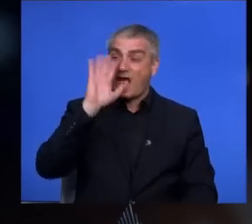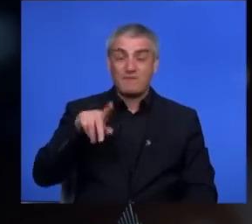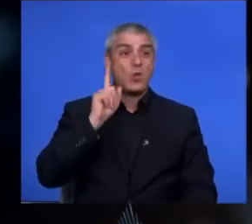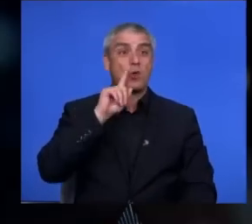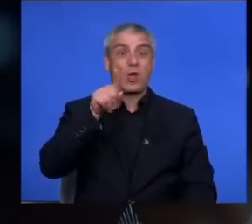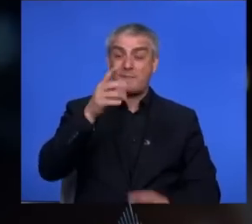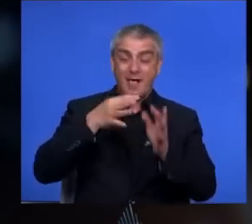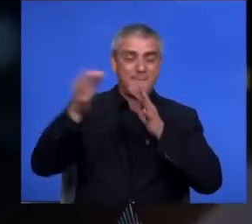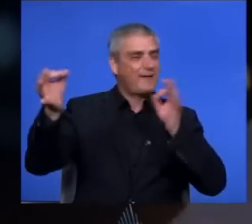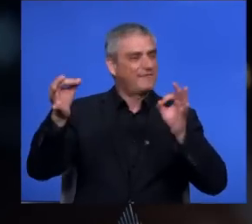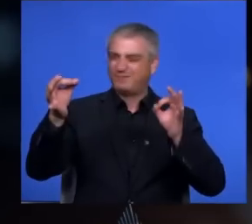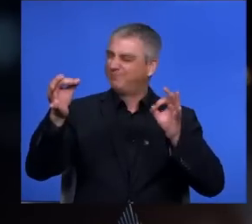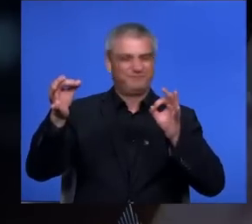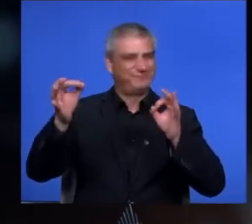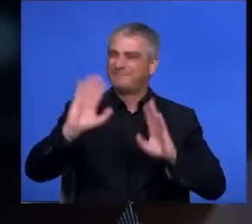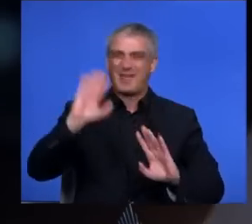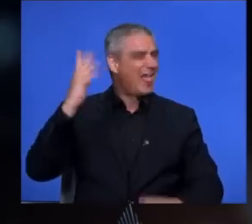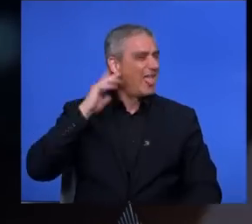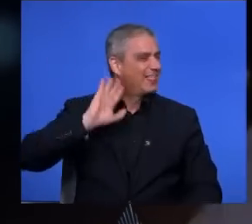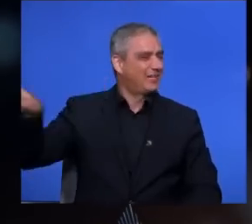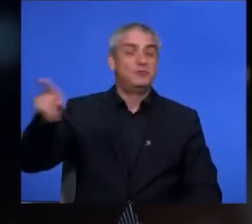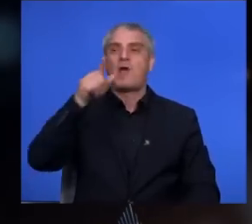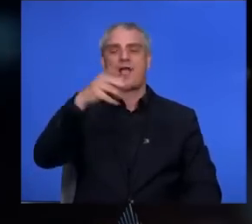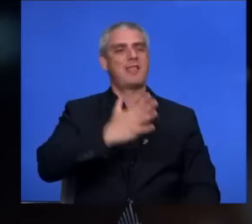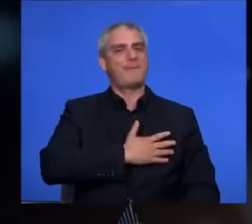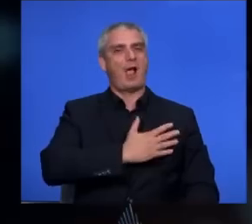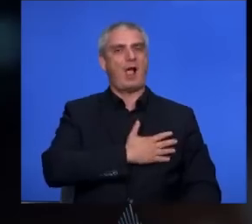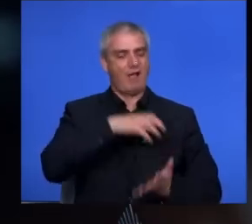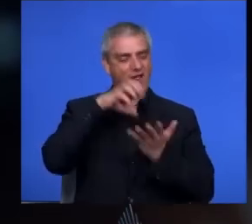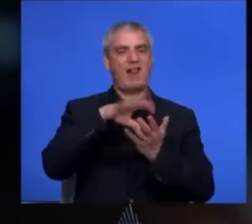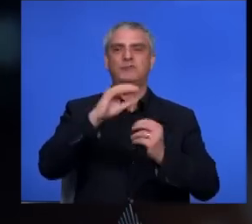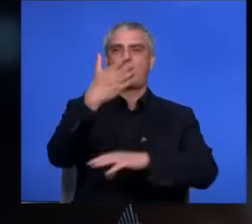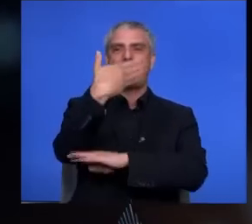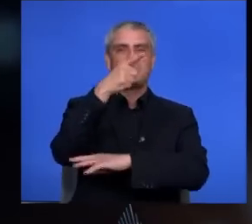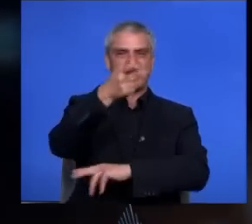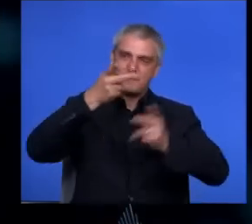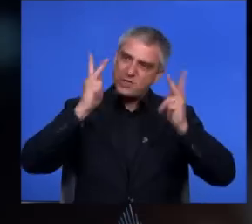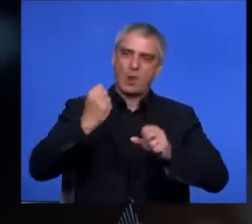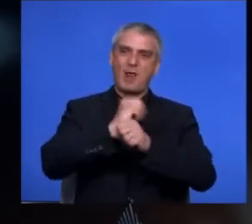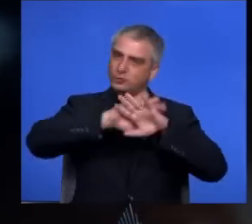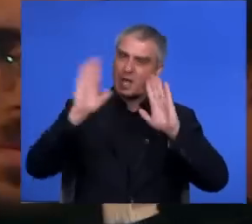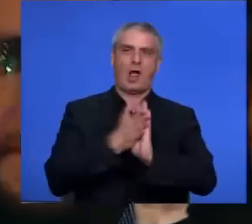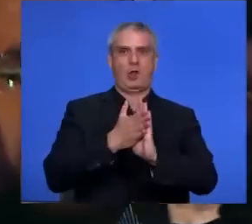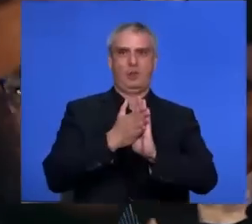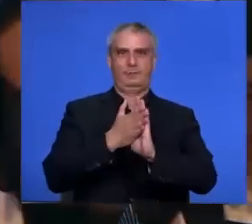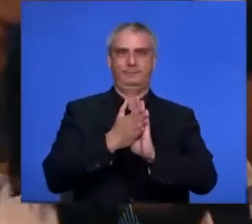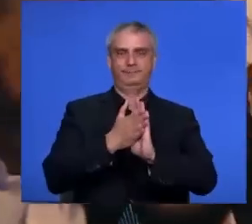לכם פריפריה, אל תקשיבו, אתם הלב של המדינה, אתם יכולים הכל.